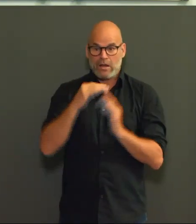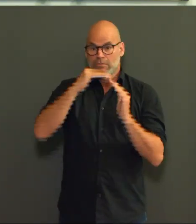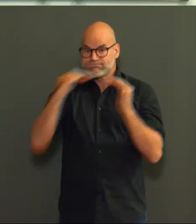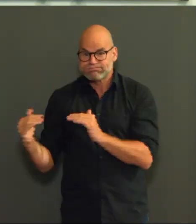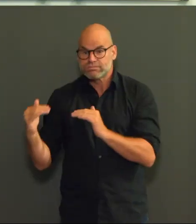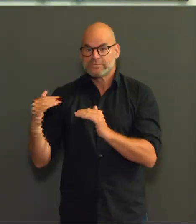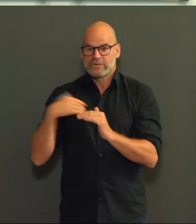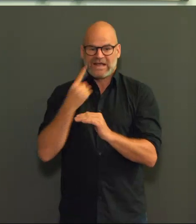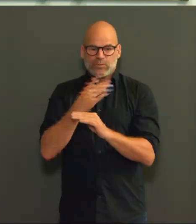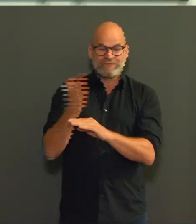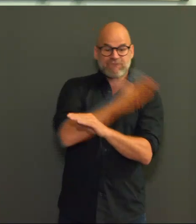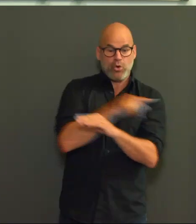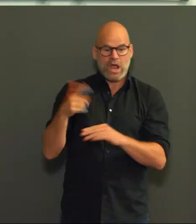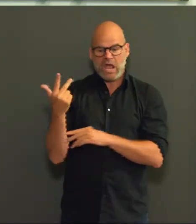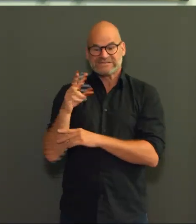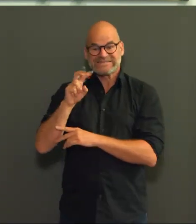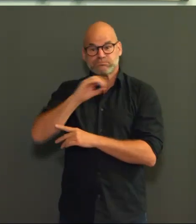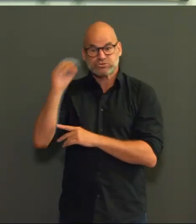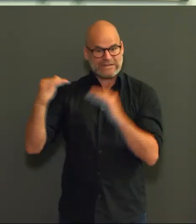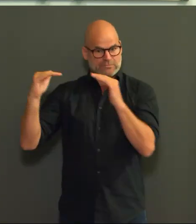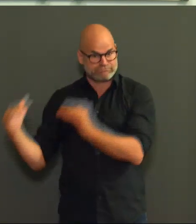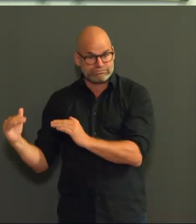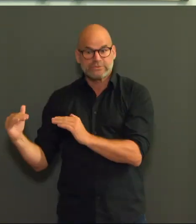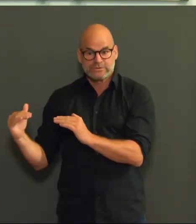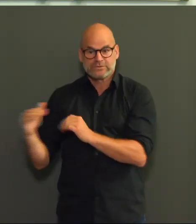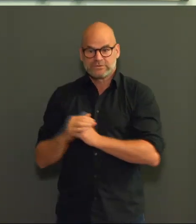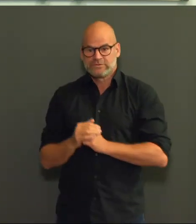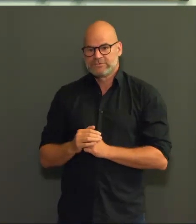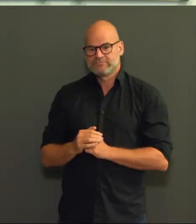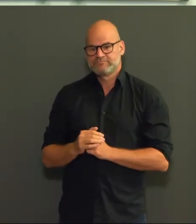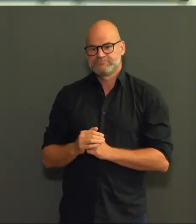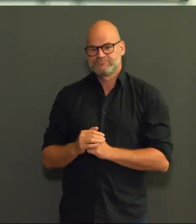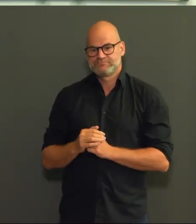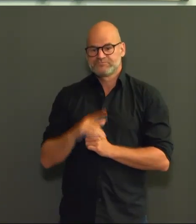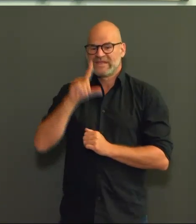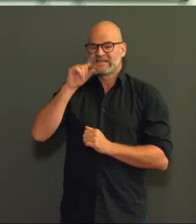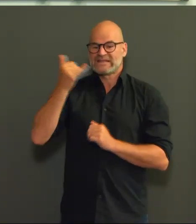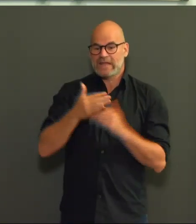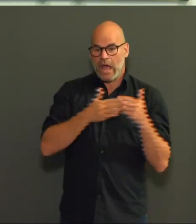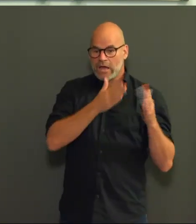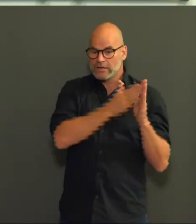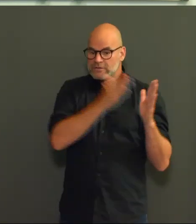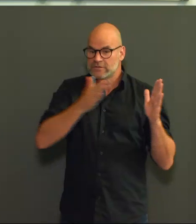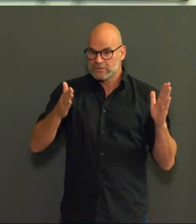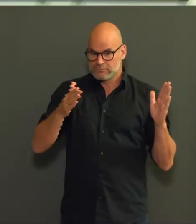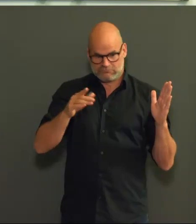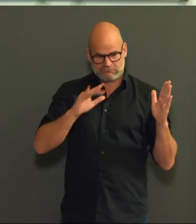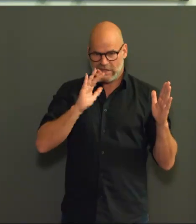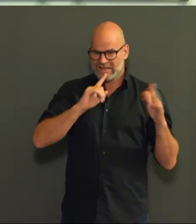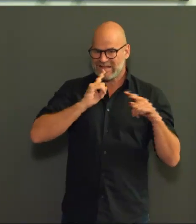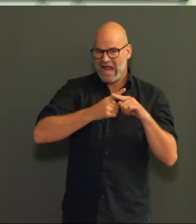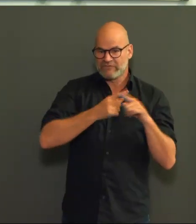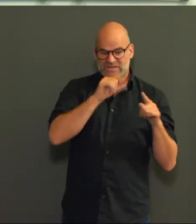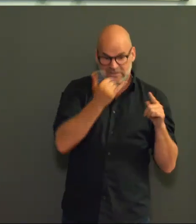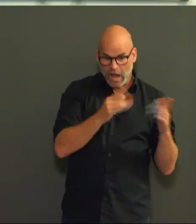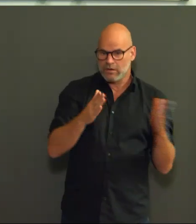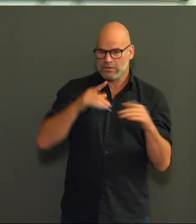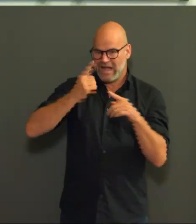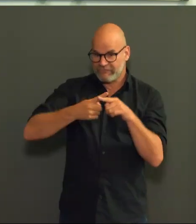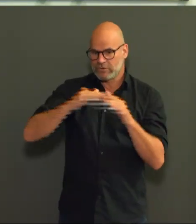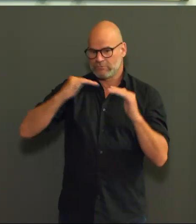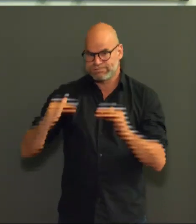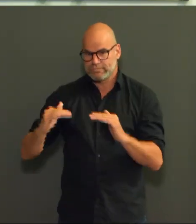De ziekenhuisopnames halveren daarbij om de 10 dagen. Ook de ziekenhuisbezetting kent een navenante